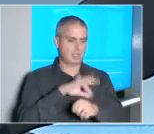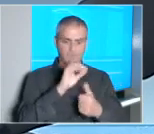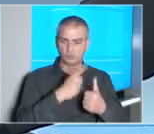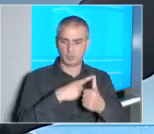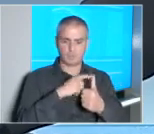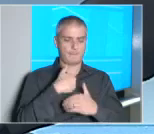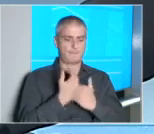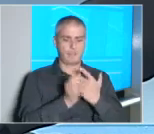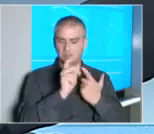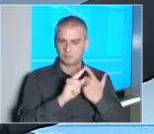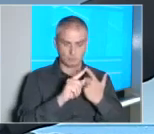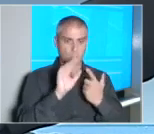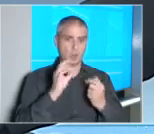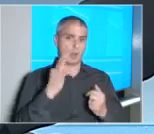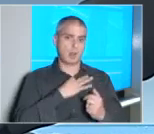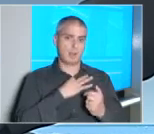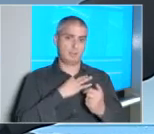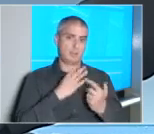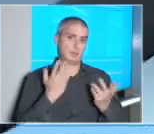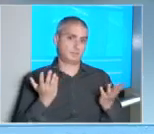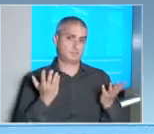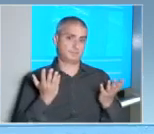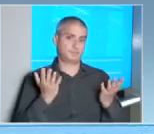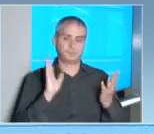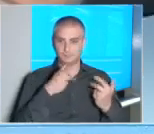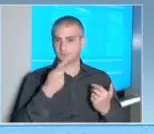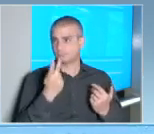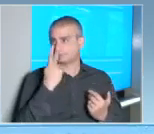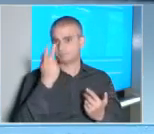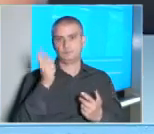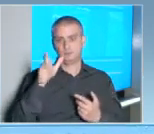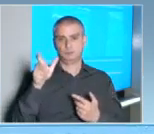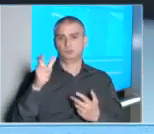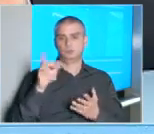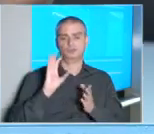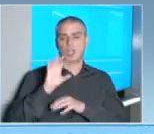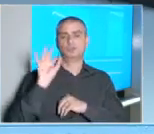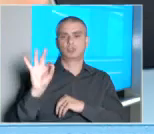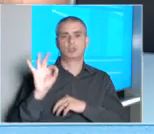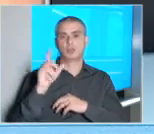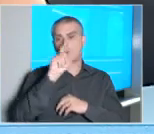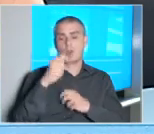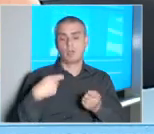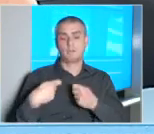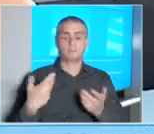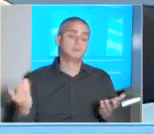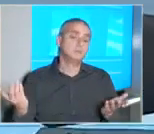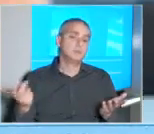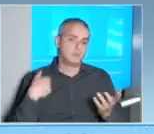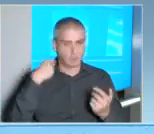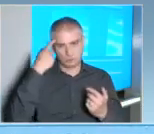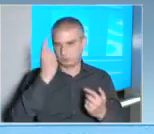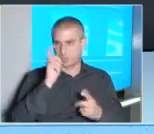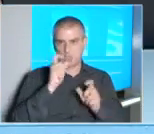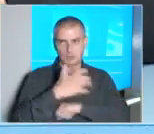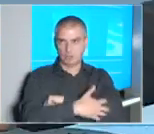שלהם, הפרנסה שלהם עלולה להיפגע, גם אם לנגד העיניים עומדים אנשים שהשקעתם אולי מתבזבזת, ואני מניח שאלה